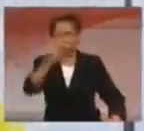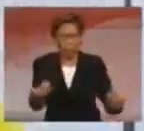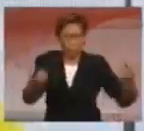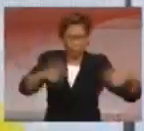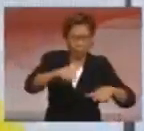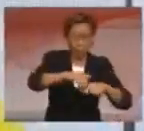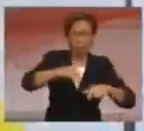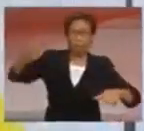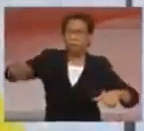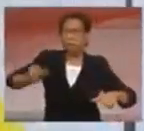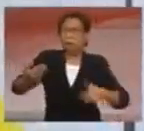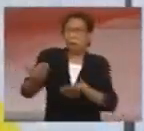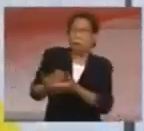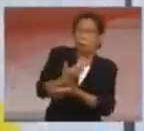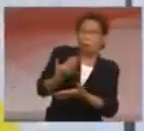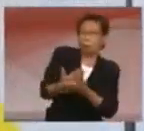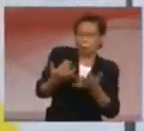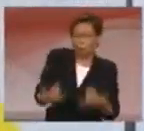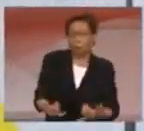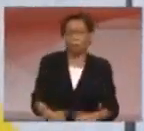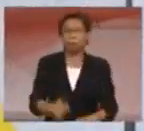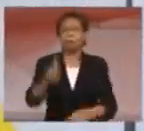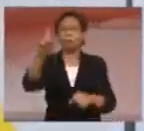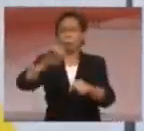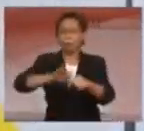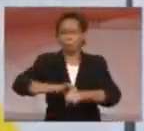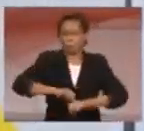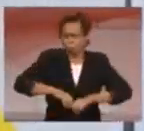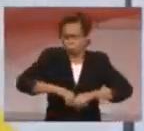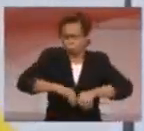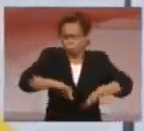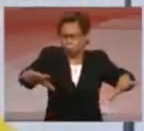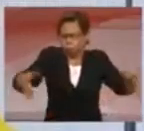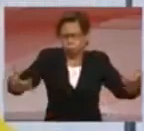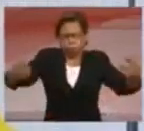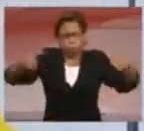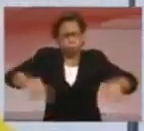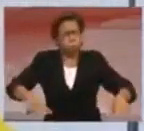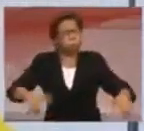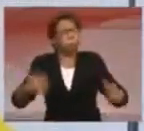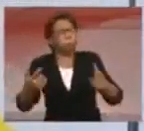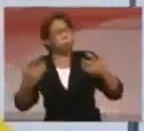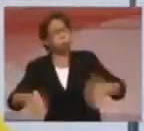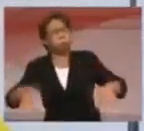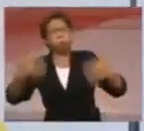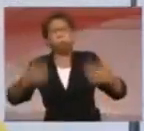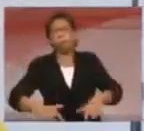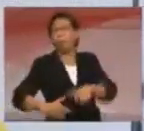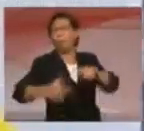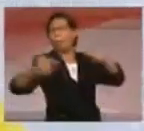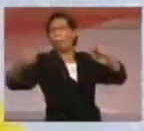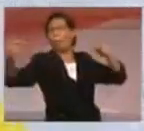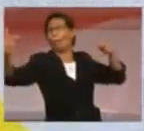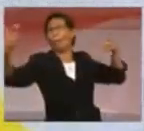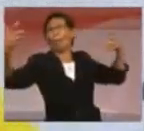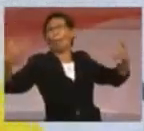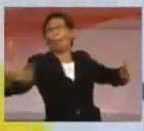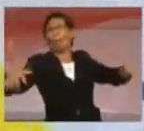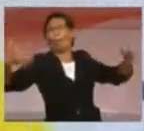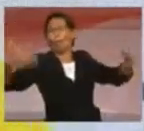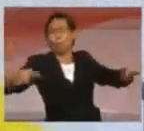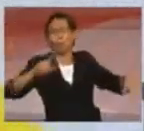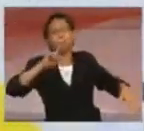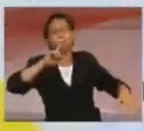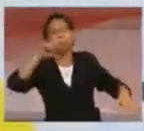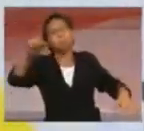sejarah moden satu wabak melanda dalam skala yang sebegini besar yang pastinya